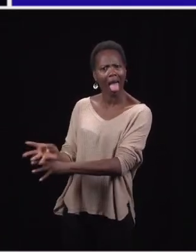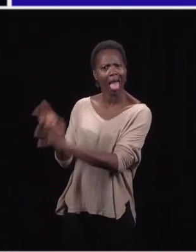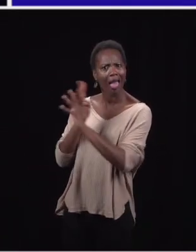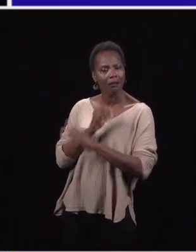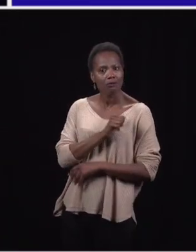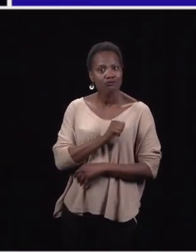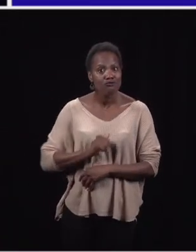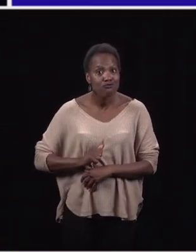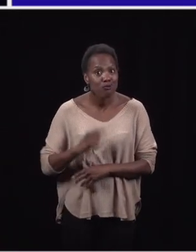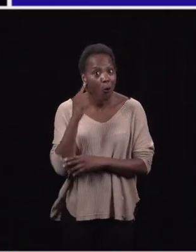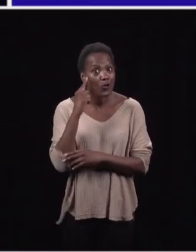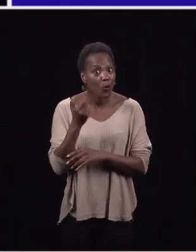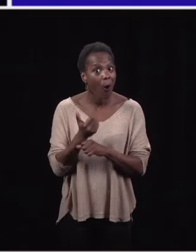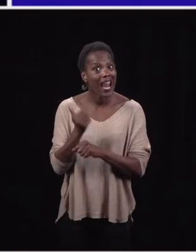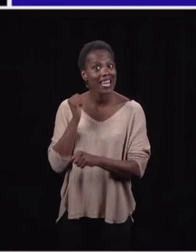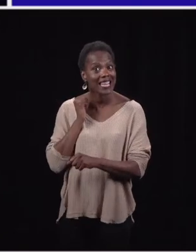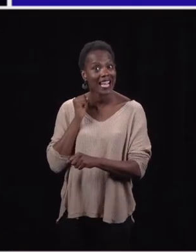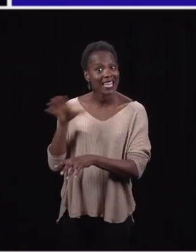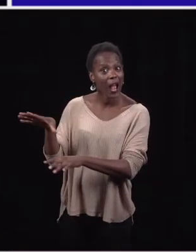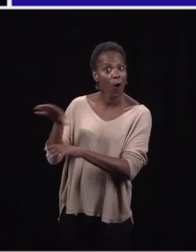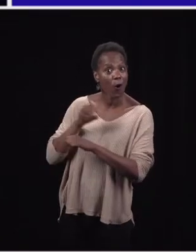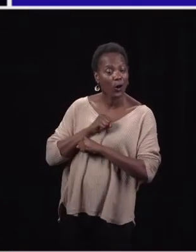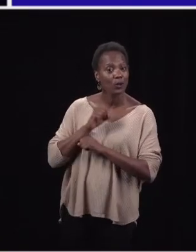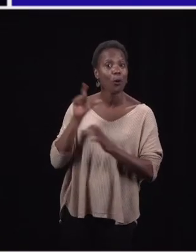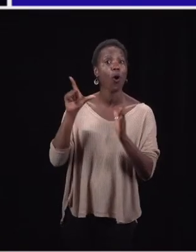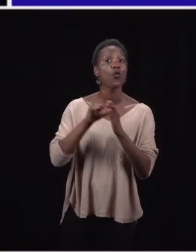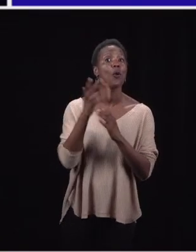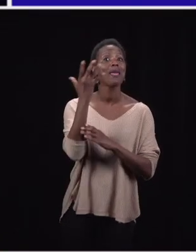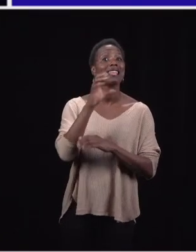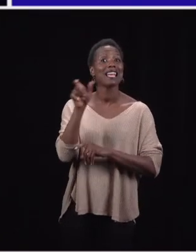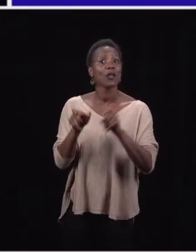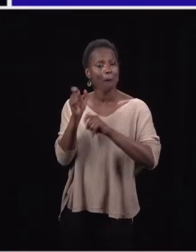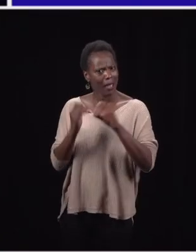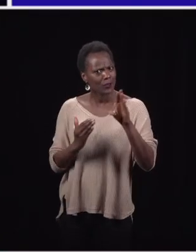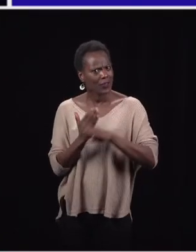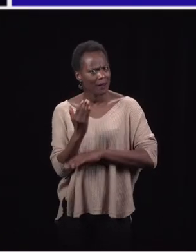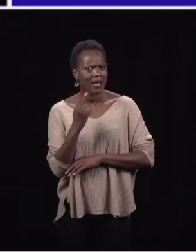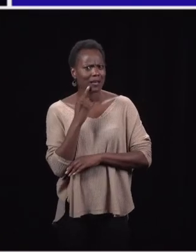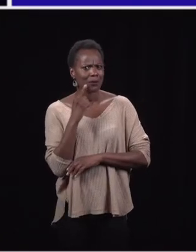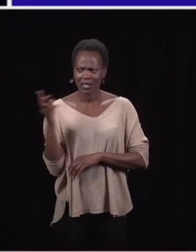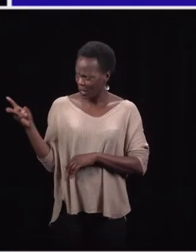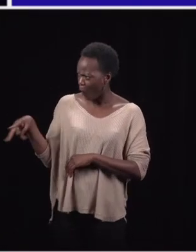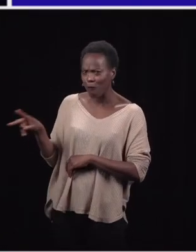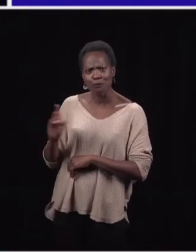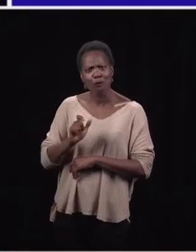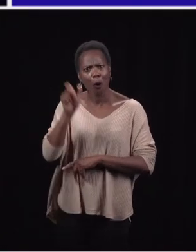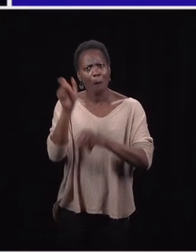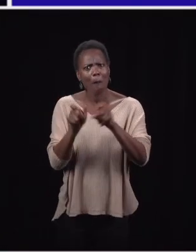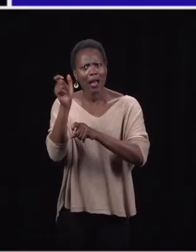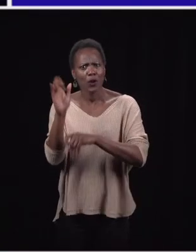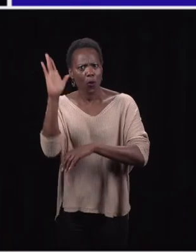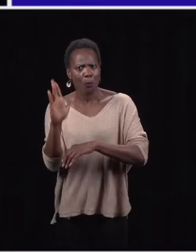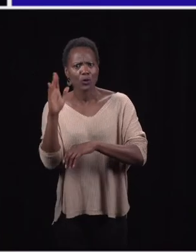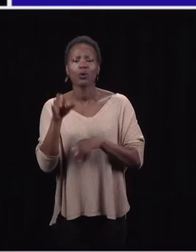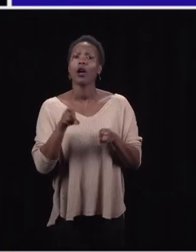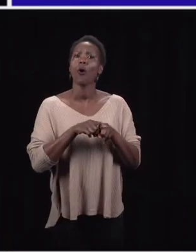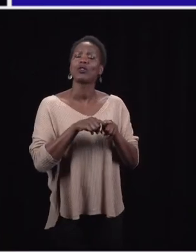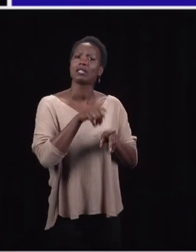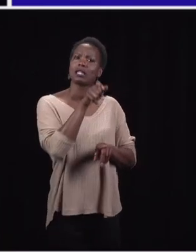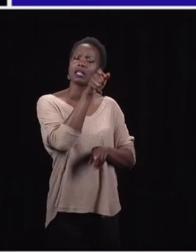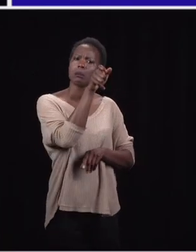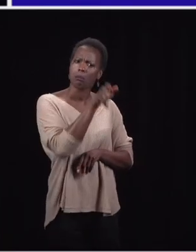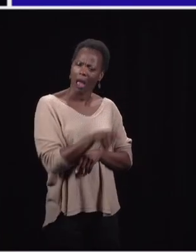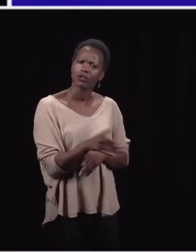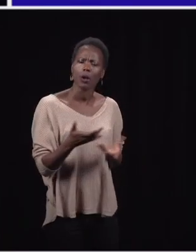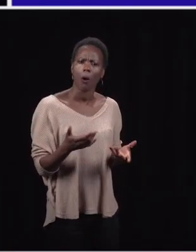recruté plus de 2700 personnes donc vous avez besoin de gens qui viennent travailler avec vous et c'est possible aussi de gens qui viennent